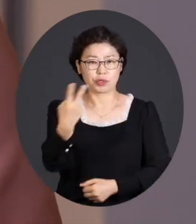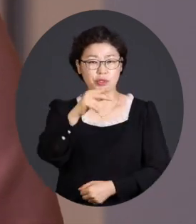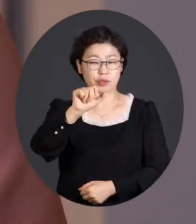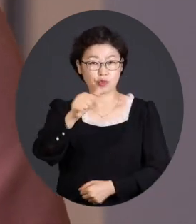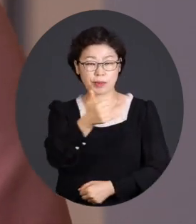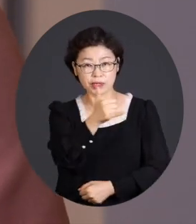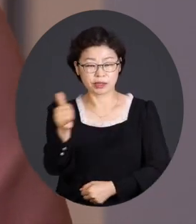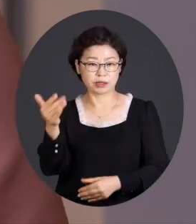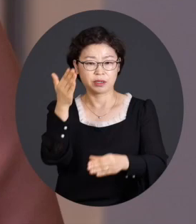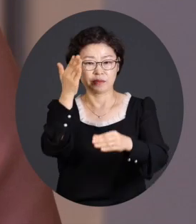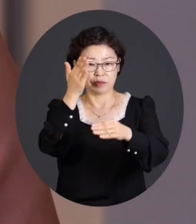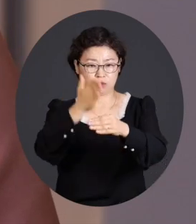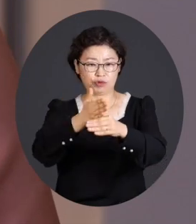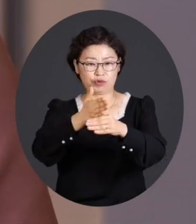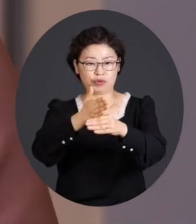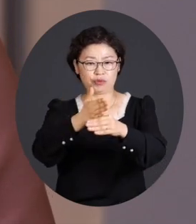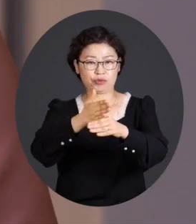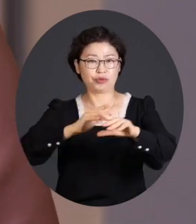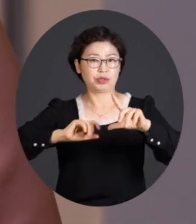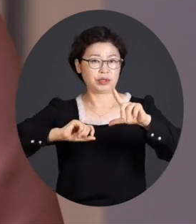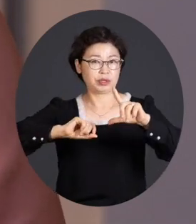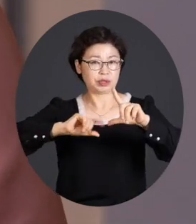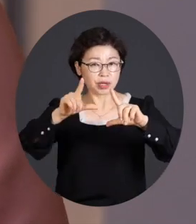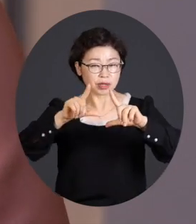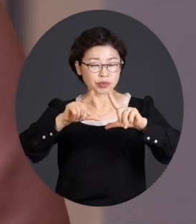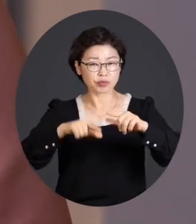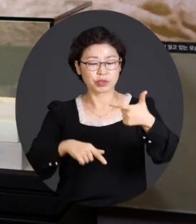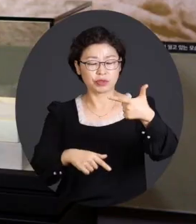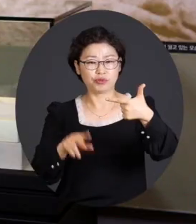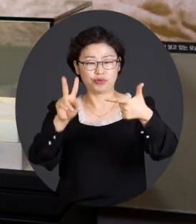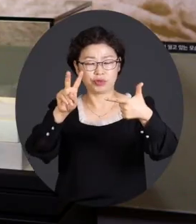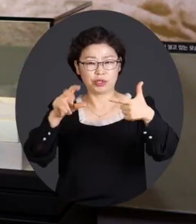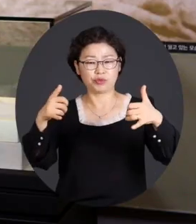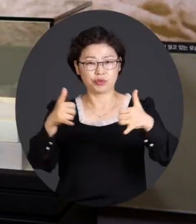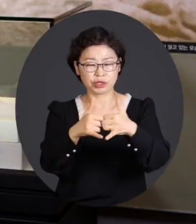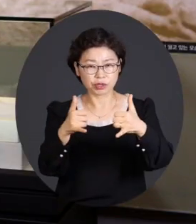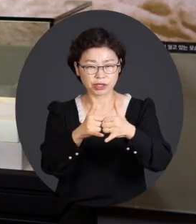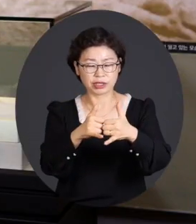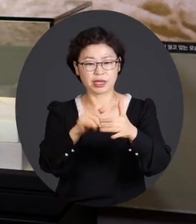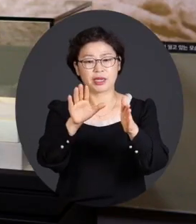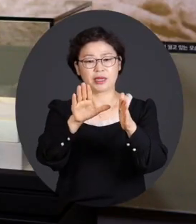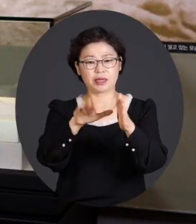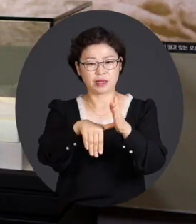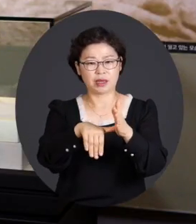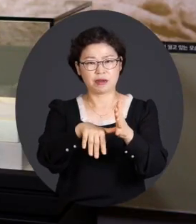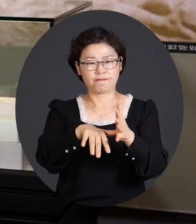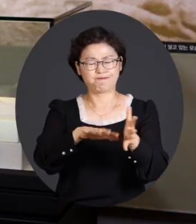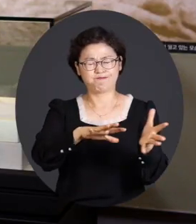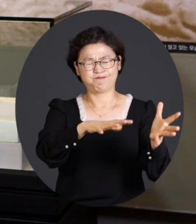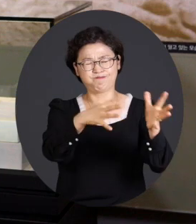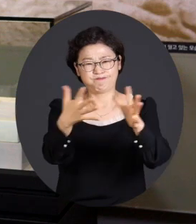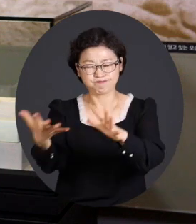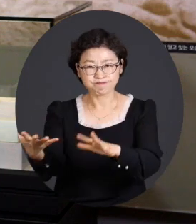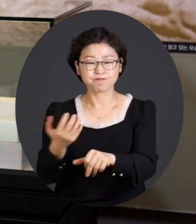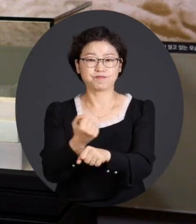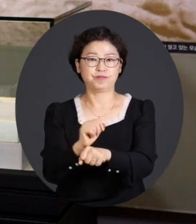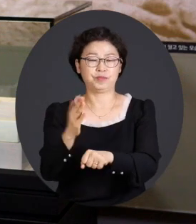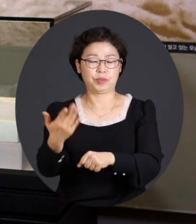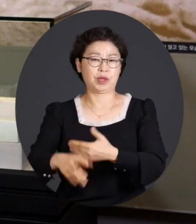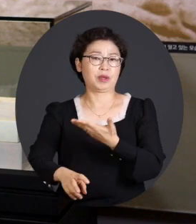수감자 2,500명 중 대부분이 6.25 전쟁 발발 후 집단